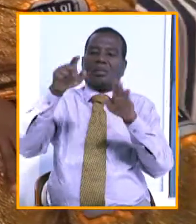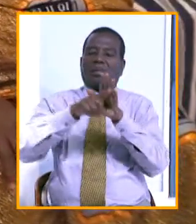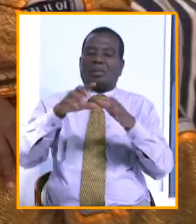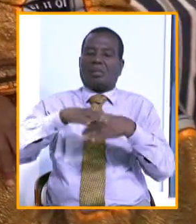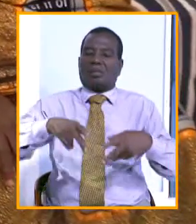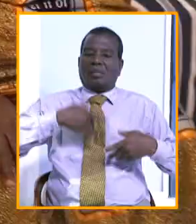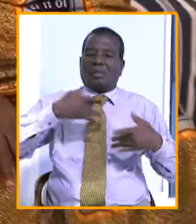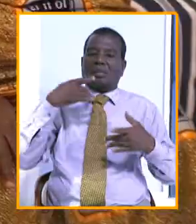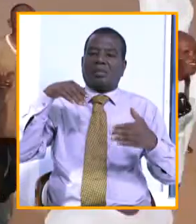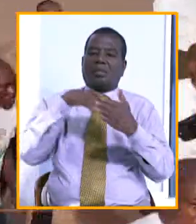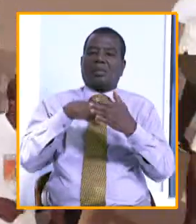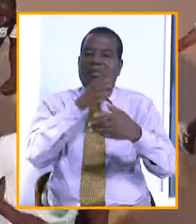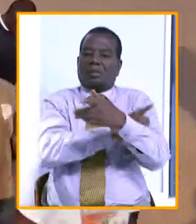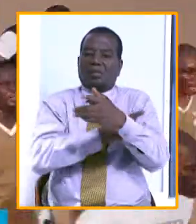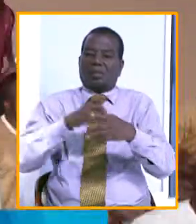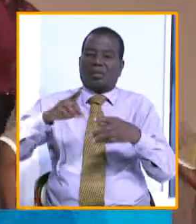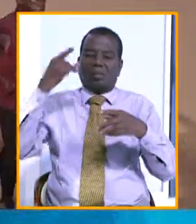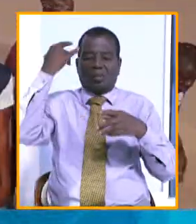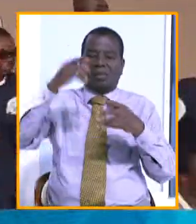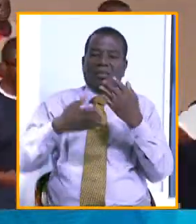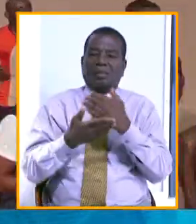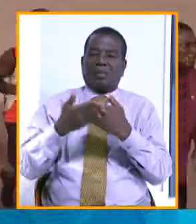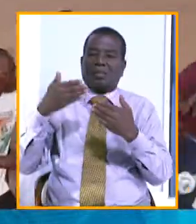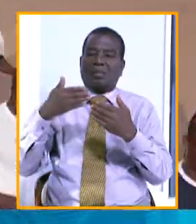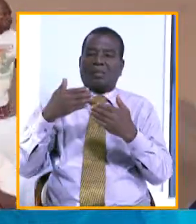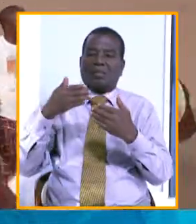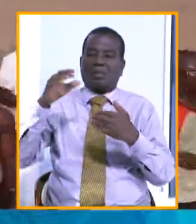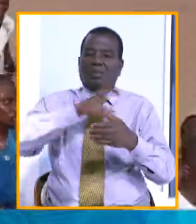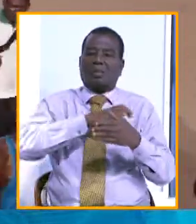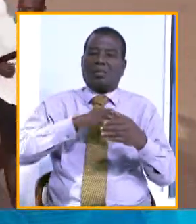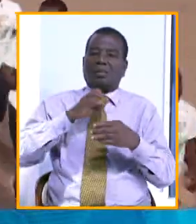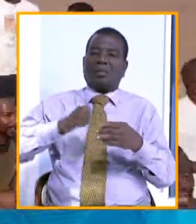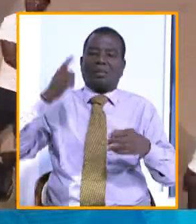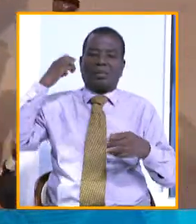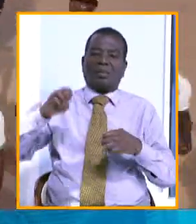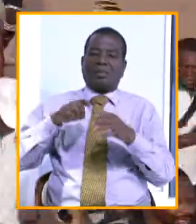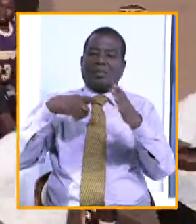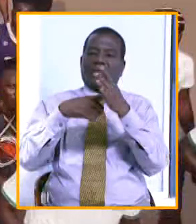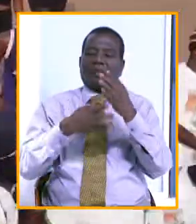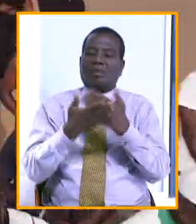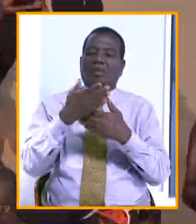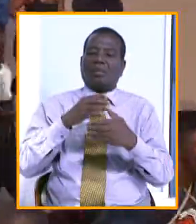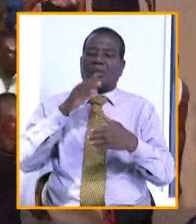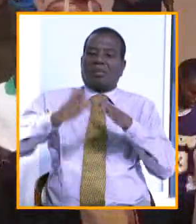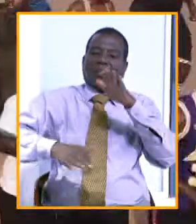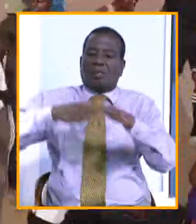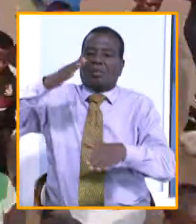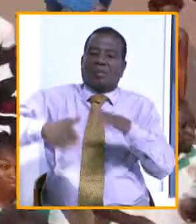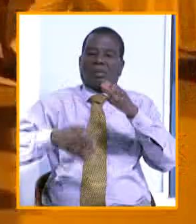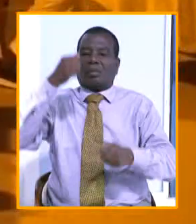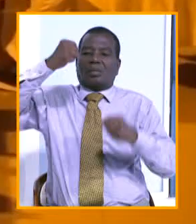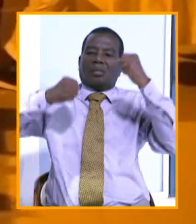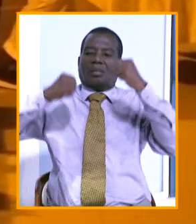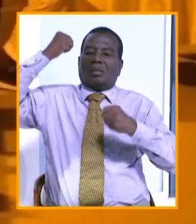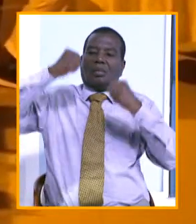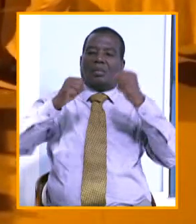drogue, initiée par la direction de la police des stupéfiants et drogues, a été également marquée par une marche sportive